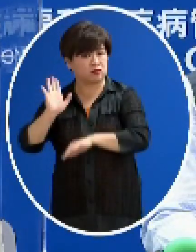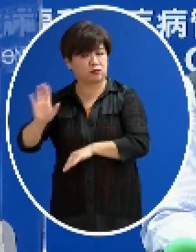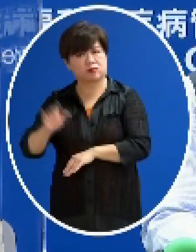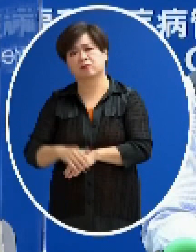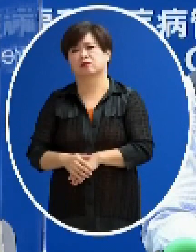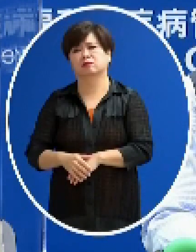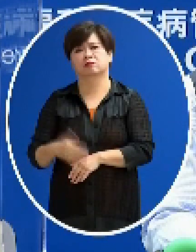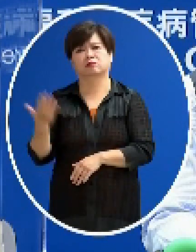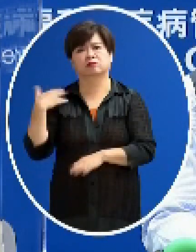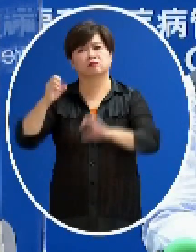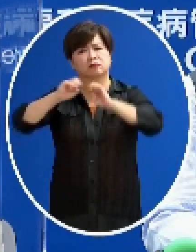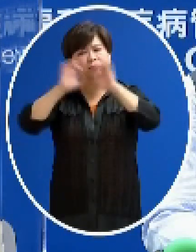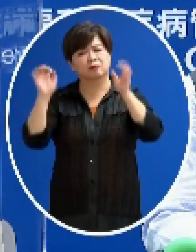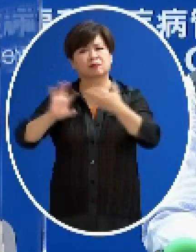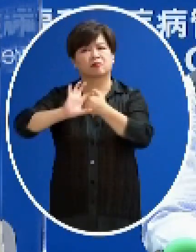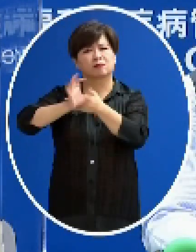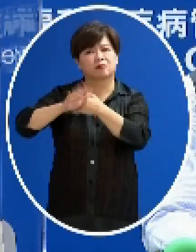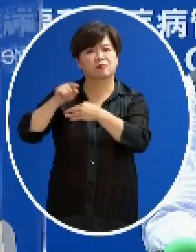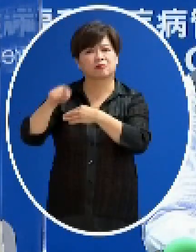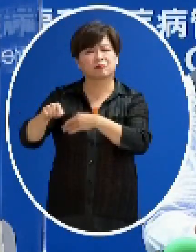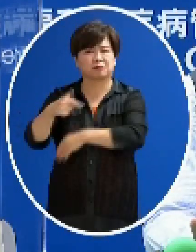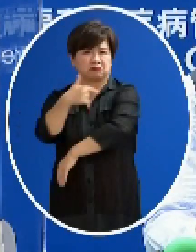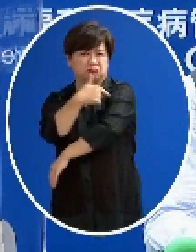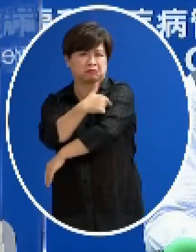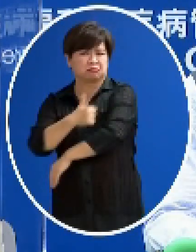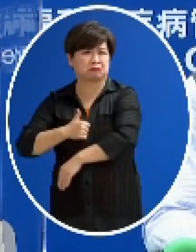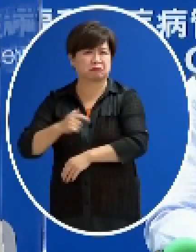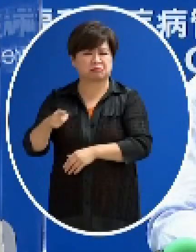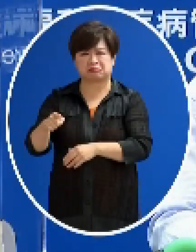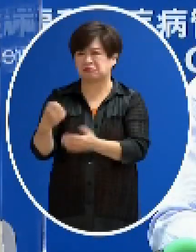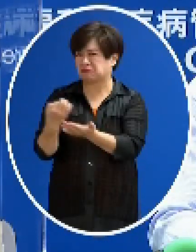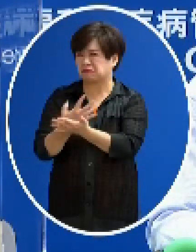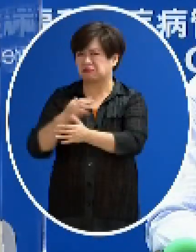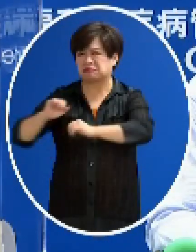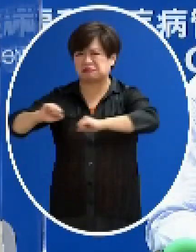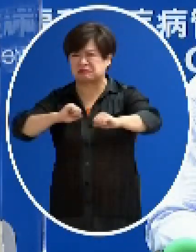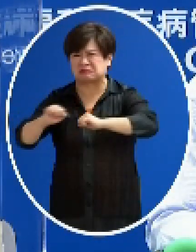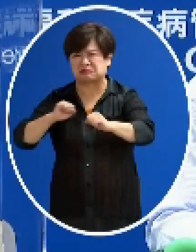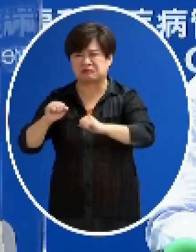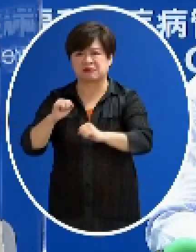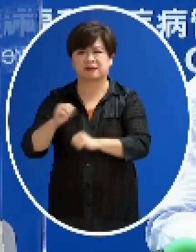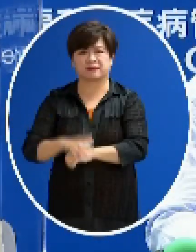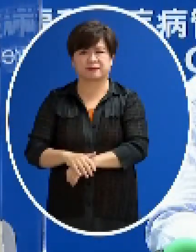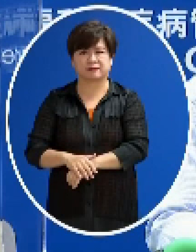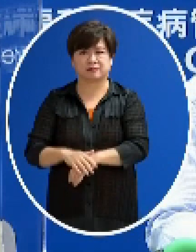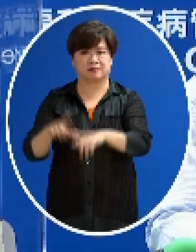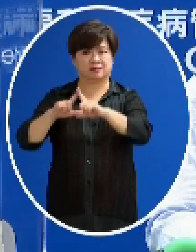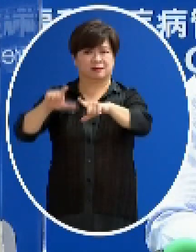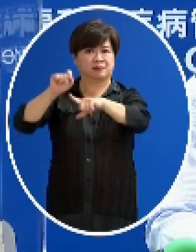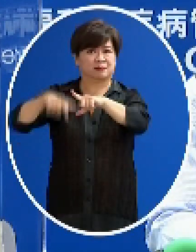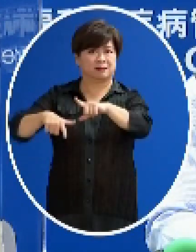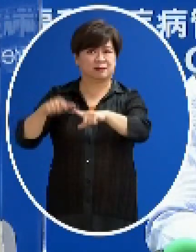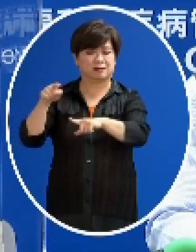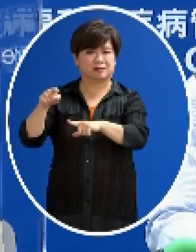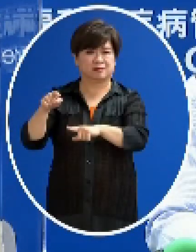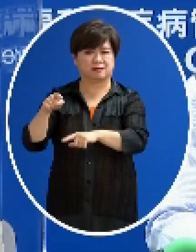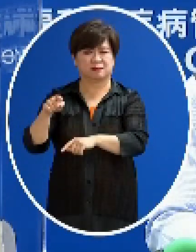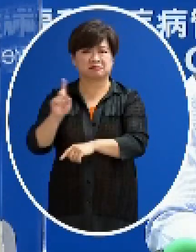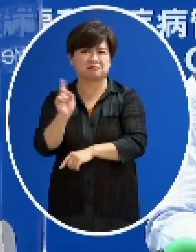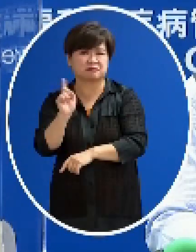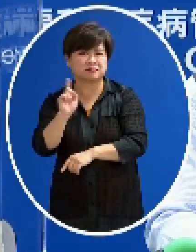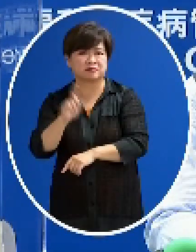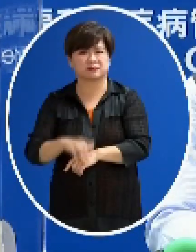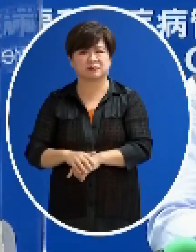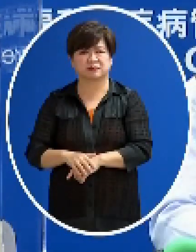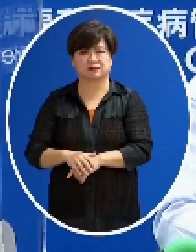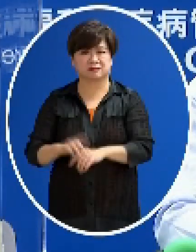再讲，好，在国际上现货确实是非常的少。而且各个疫苗大厂基本上也是跟这